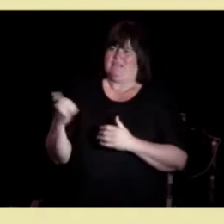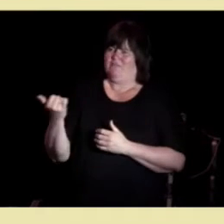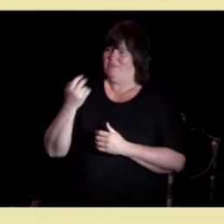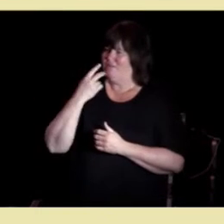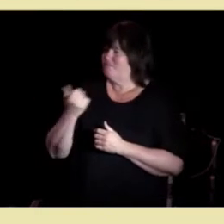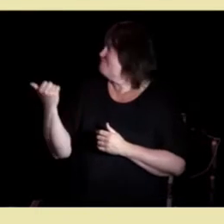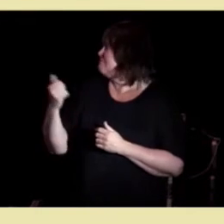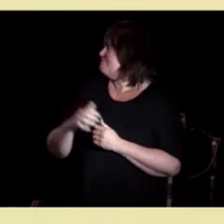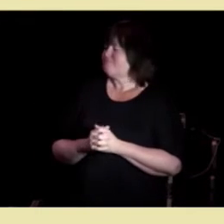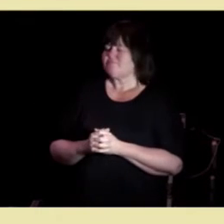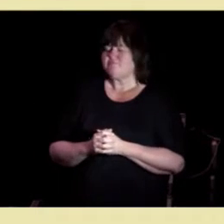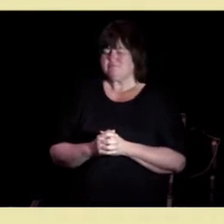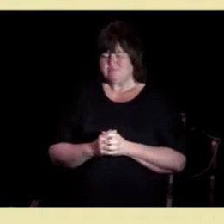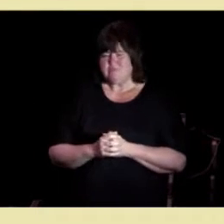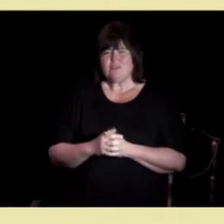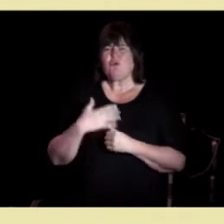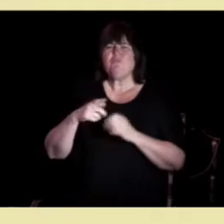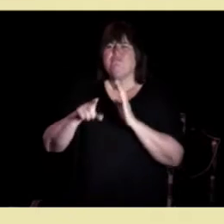Og hva fant vi?